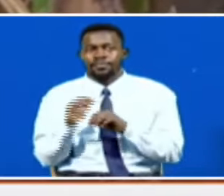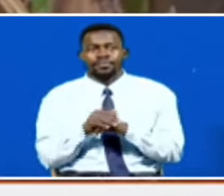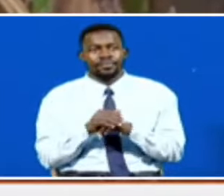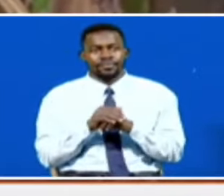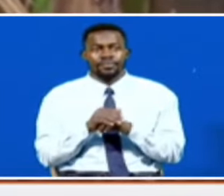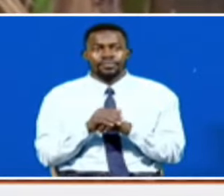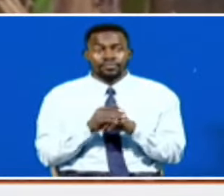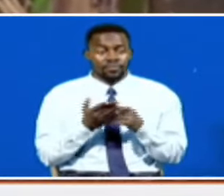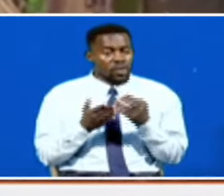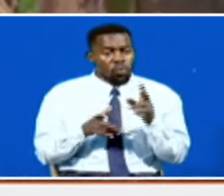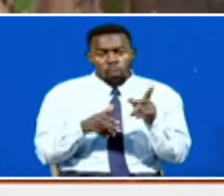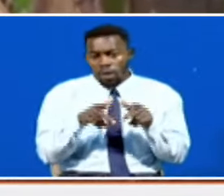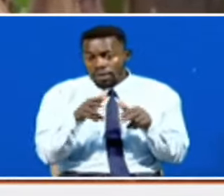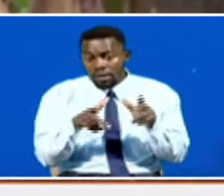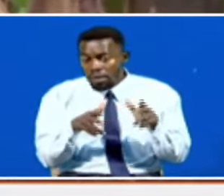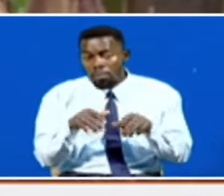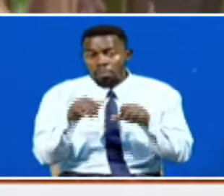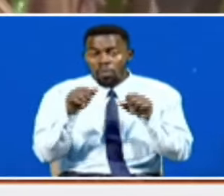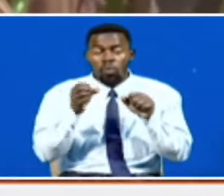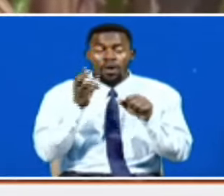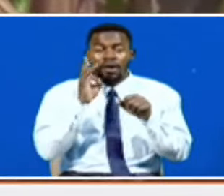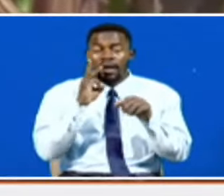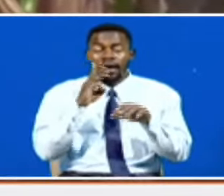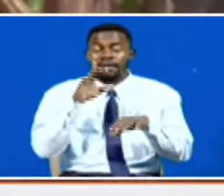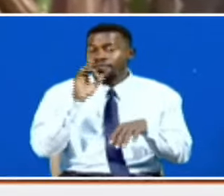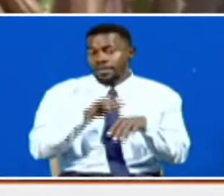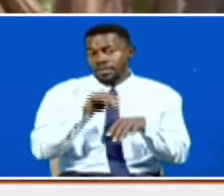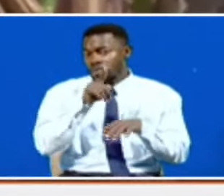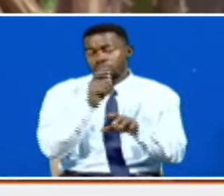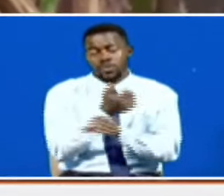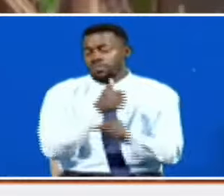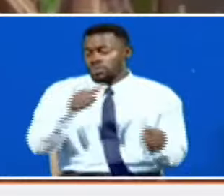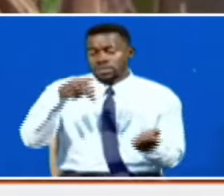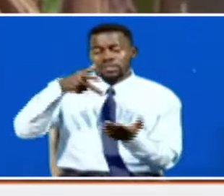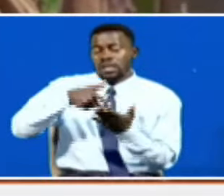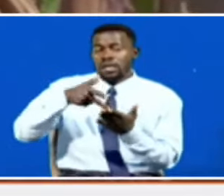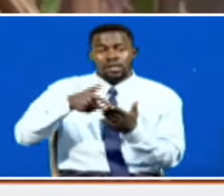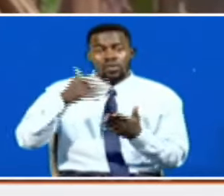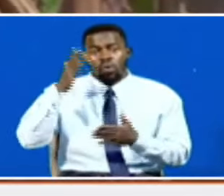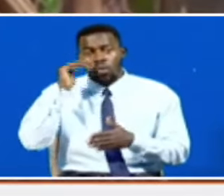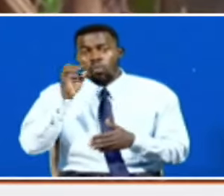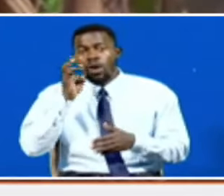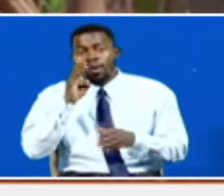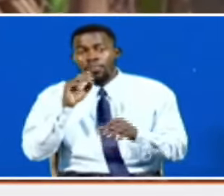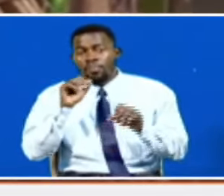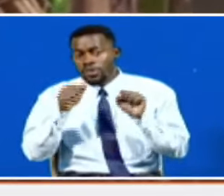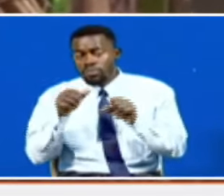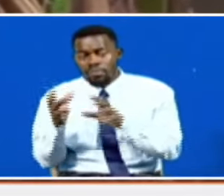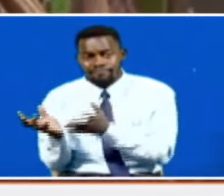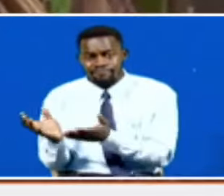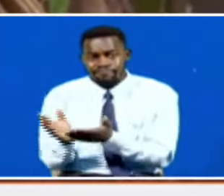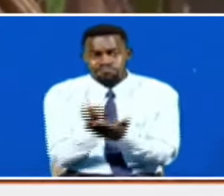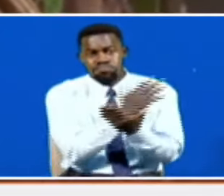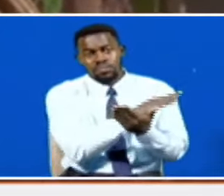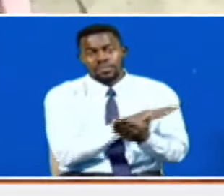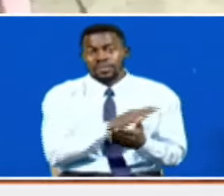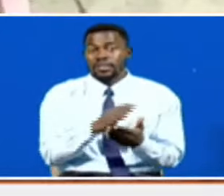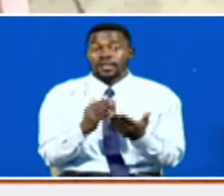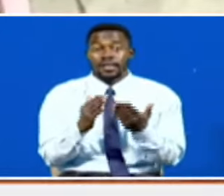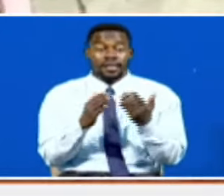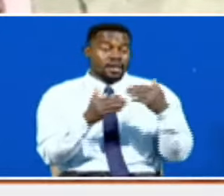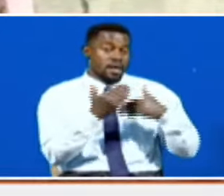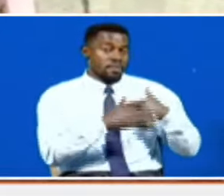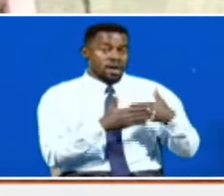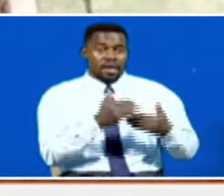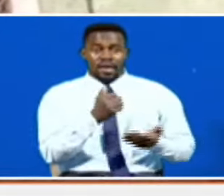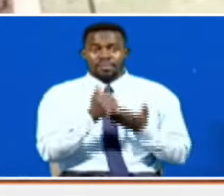pale unaweza kuzama, hauwezi hata kusimama mahali pale. Hadi kwa wakati huu majirani tundu wametusaidia nyumba, tunaishi pale. Mimi